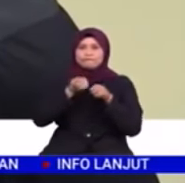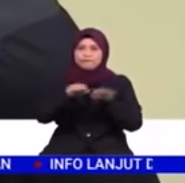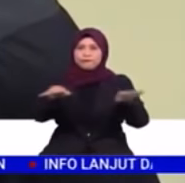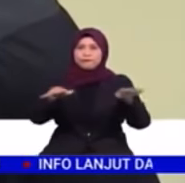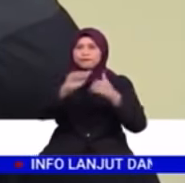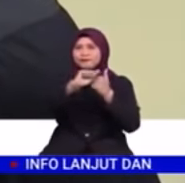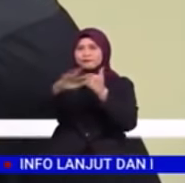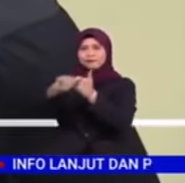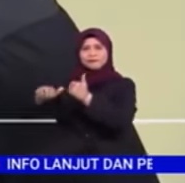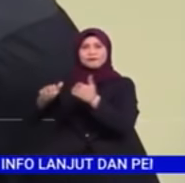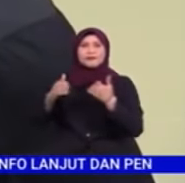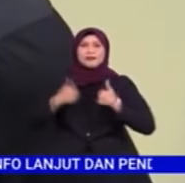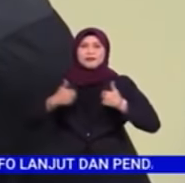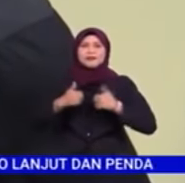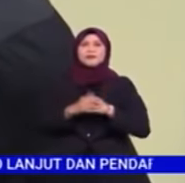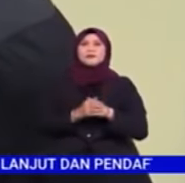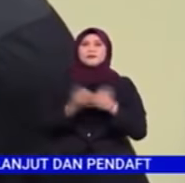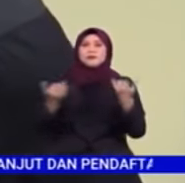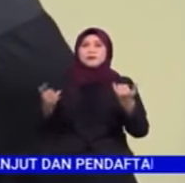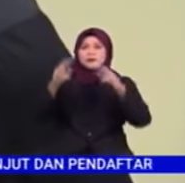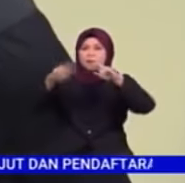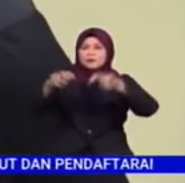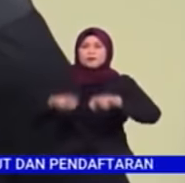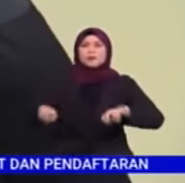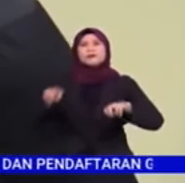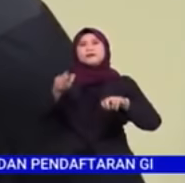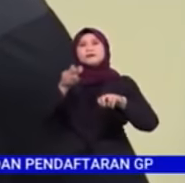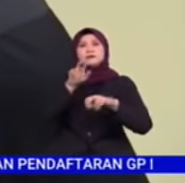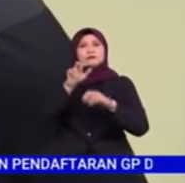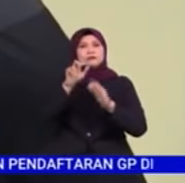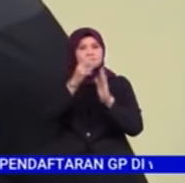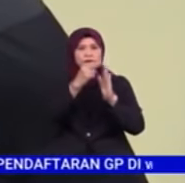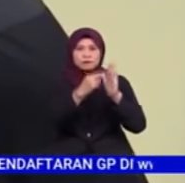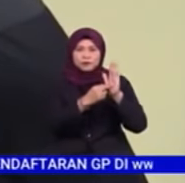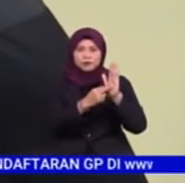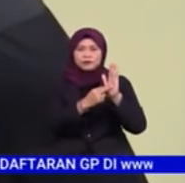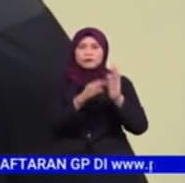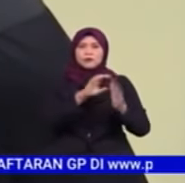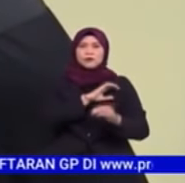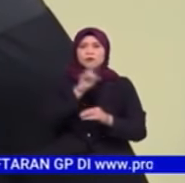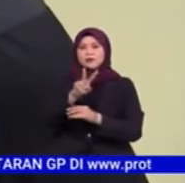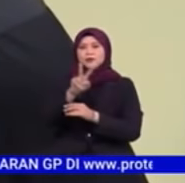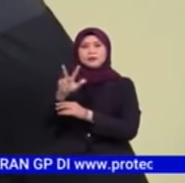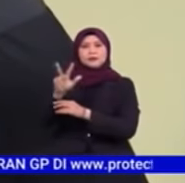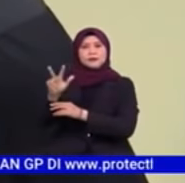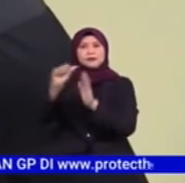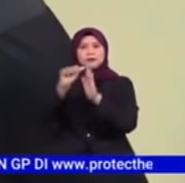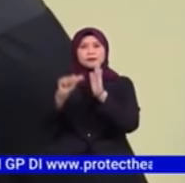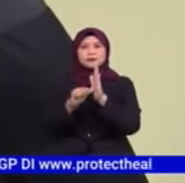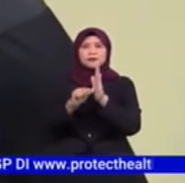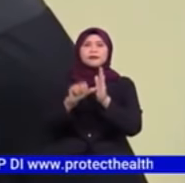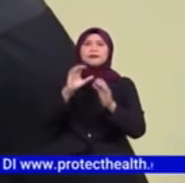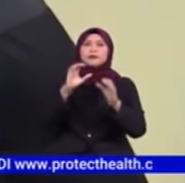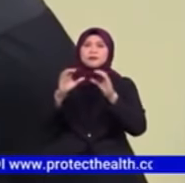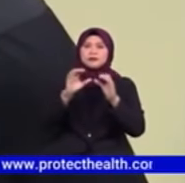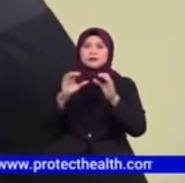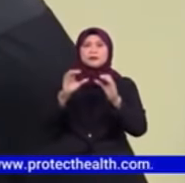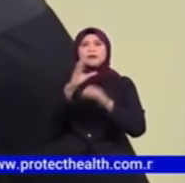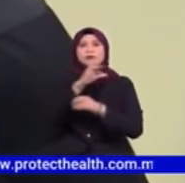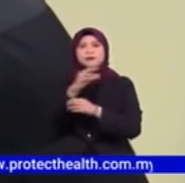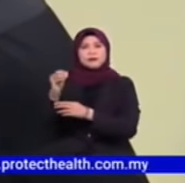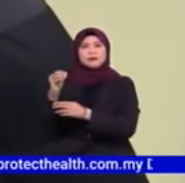cash disajikan section z005 Cannon Kejaksaan section gua 33 tak komunikasi dan multimedia